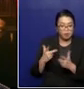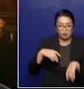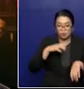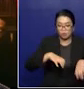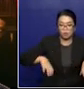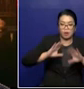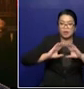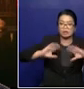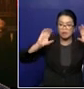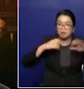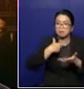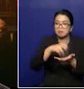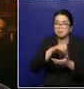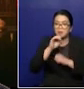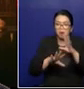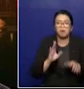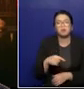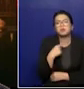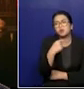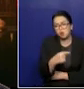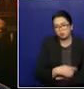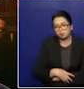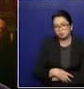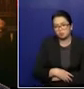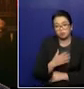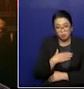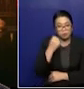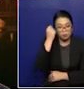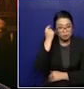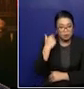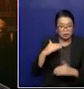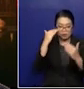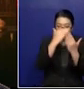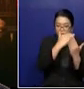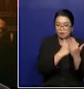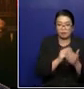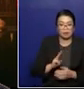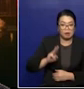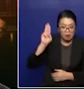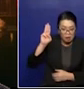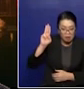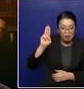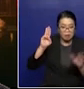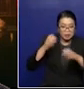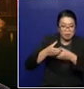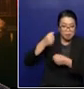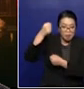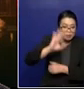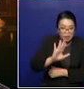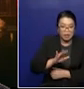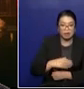ออกมาบอกว่ามันคงติดลบผมต้องเรียงงี้3ตัวเลขผมชู3นิ้วนี่อย่ามานึกว่าผมมาทำอะไรม็อบล้อท่าน